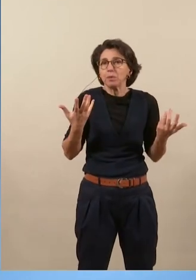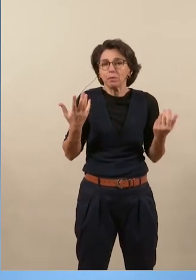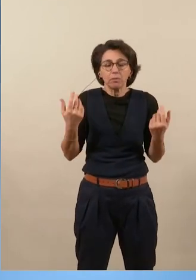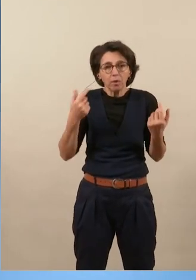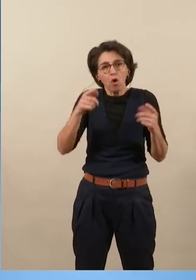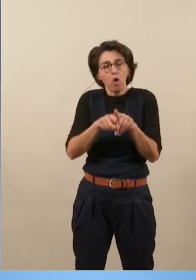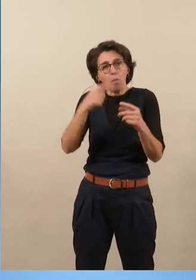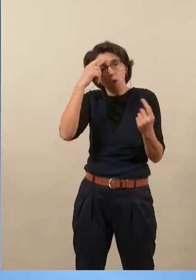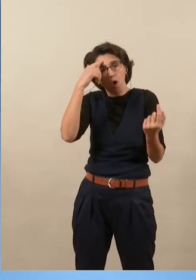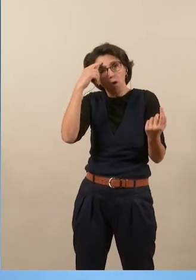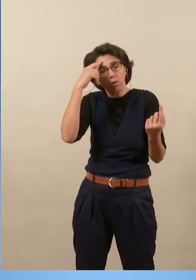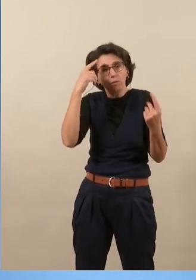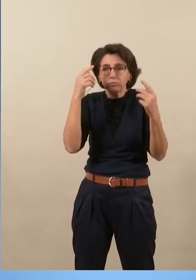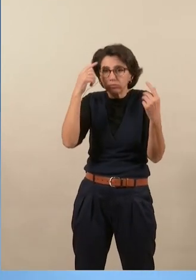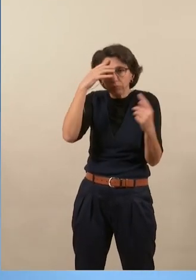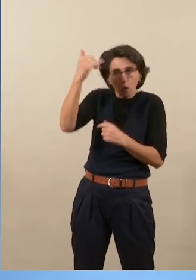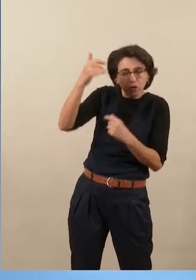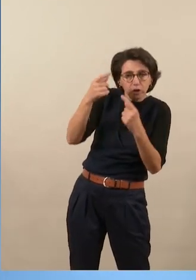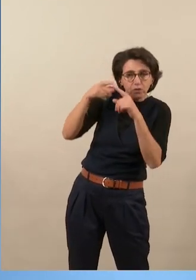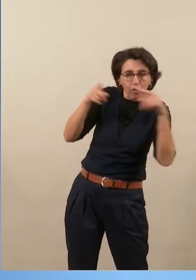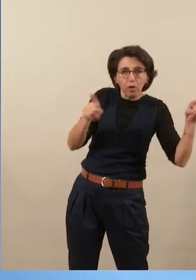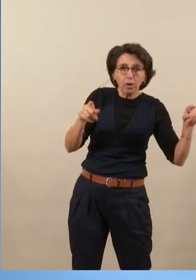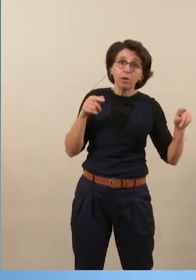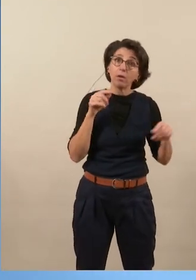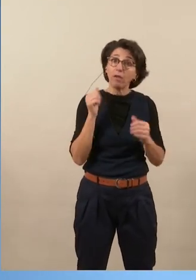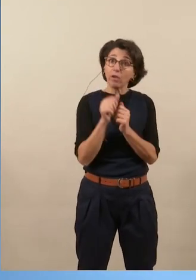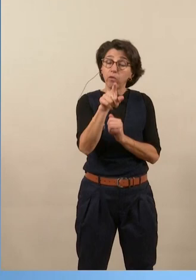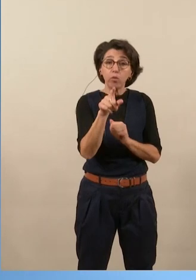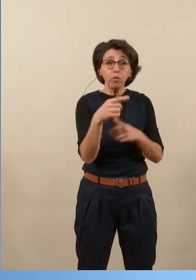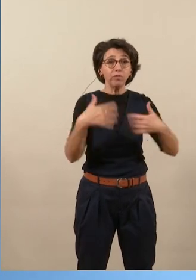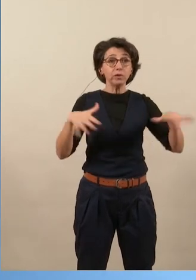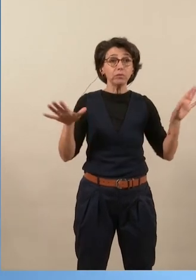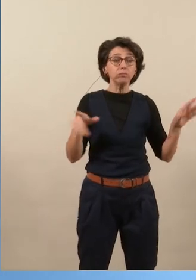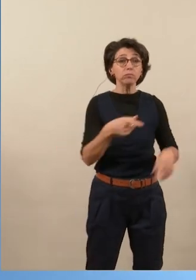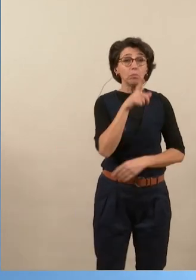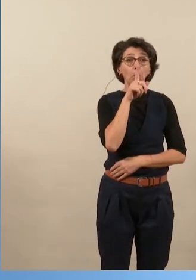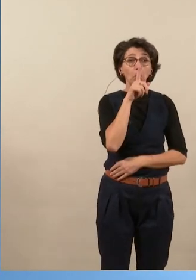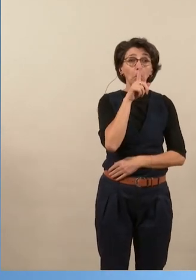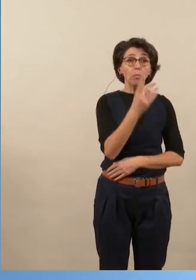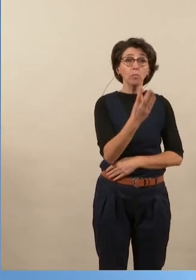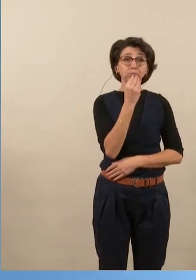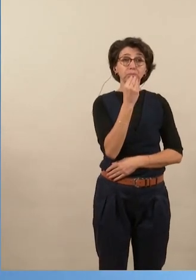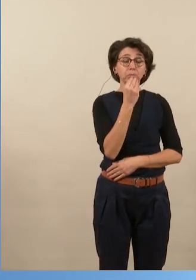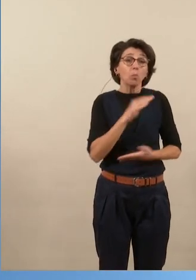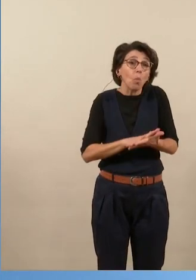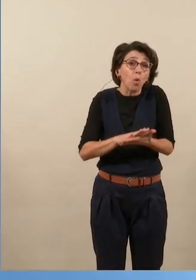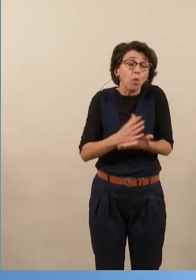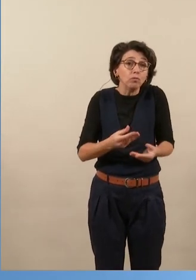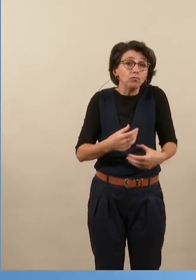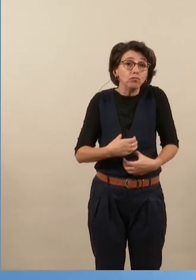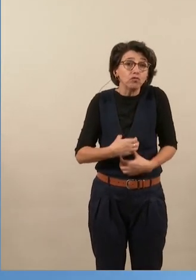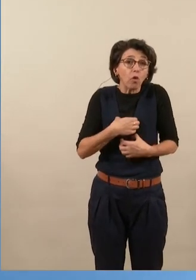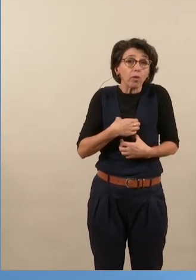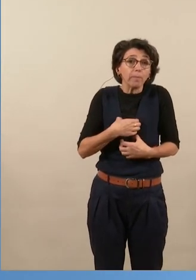qui allaiit dans le sens du groupe et qui était différente ça n'existe plus avec vous et ça pardon mais ça m'a frappé alors vous allez peut-être vous